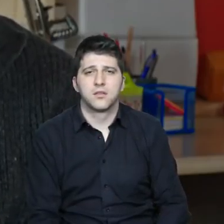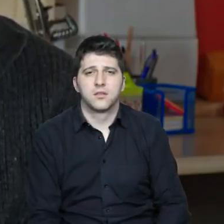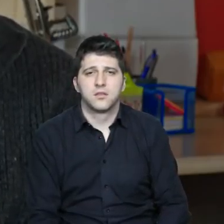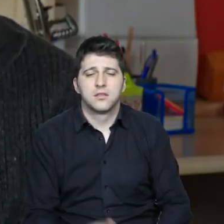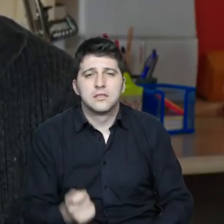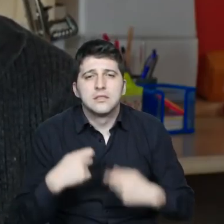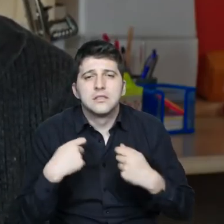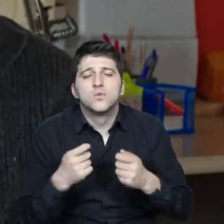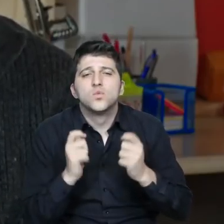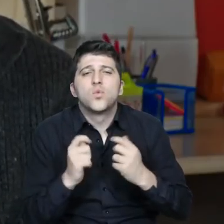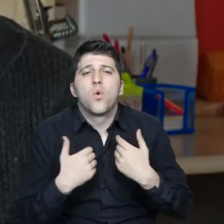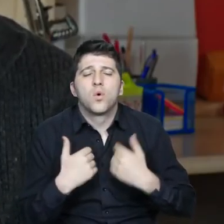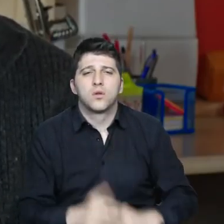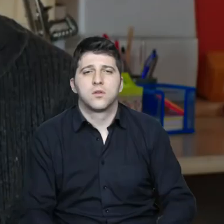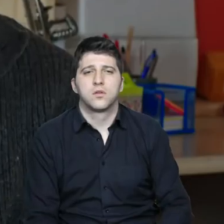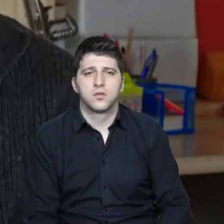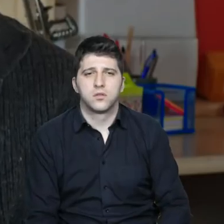karşılayamayız.